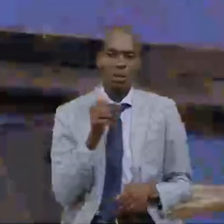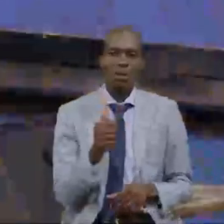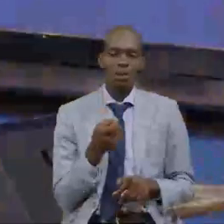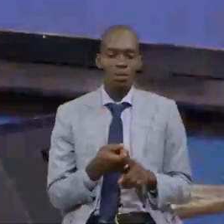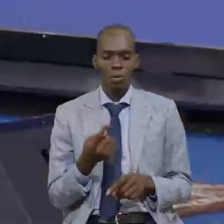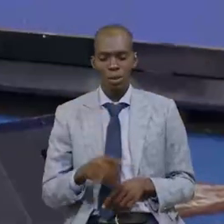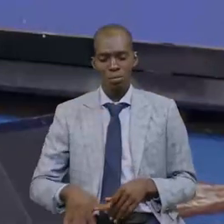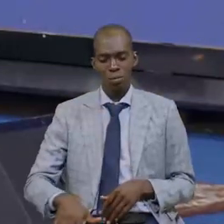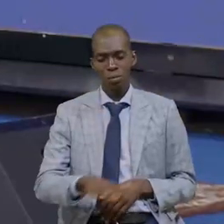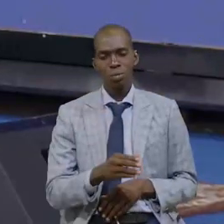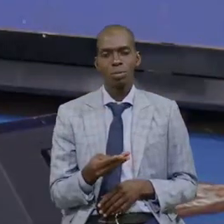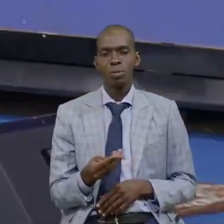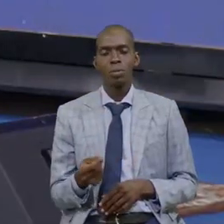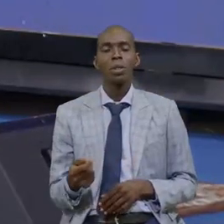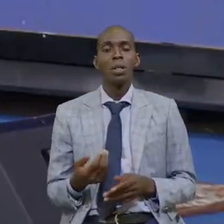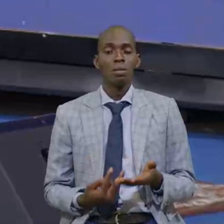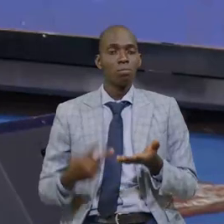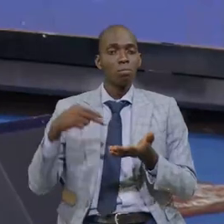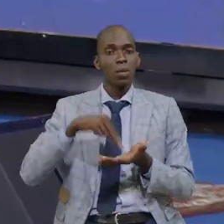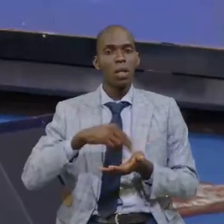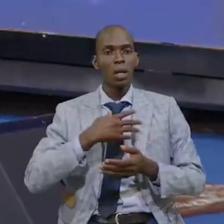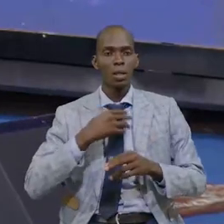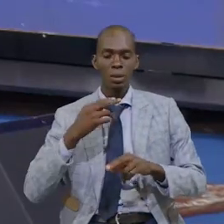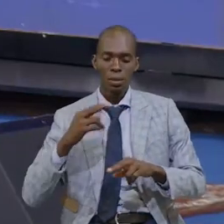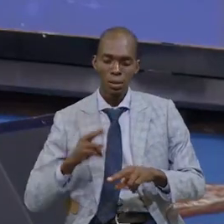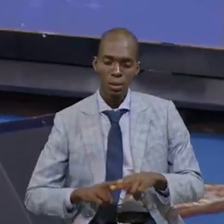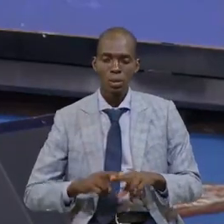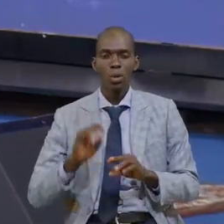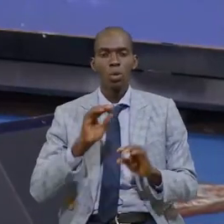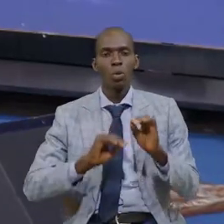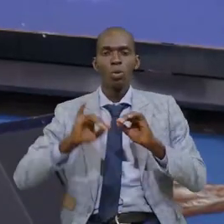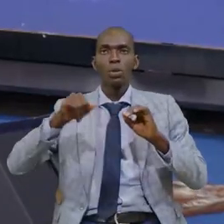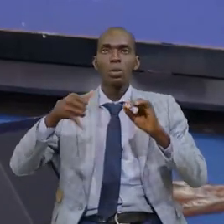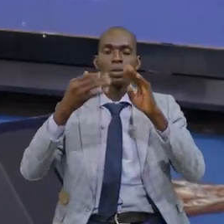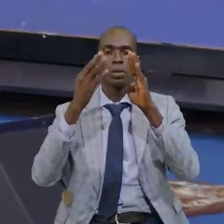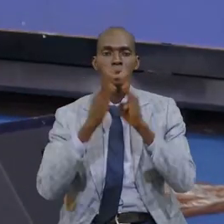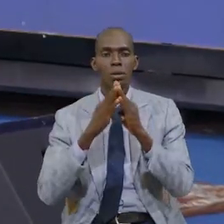poussière de ta vie. Lève-toi. Mets-toi sur ton séant.